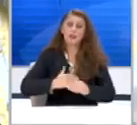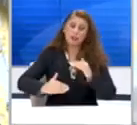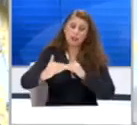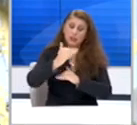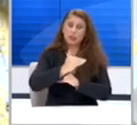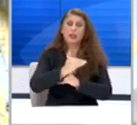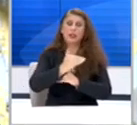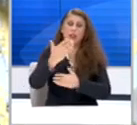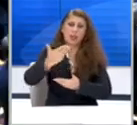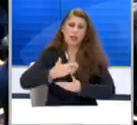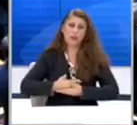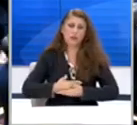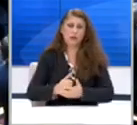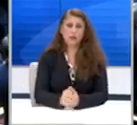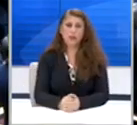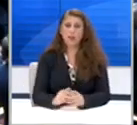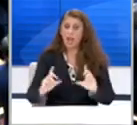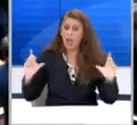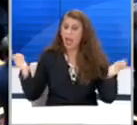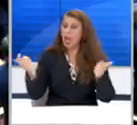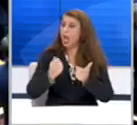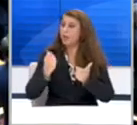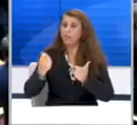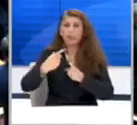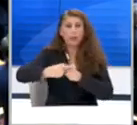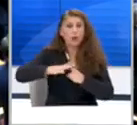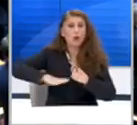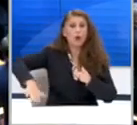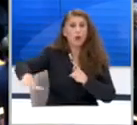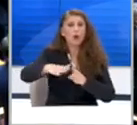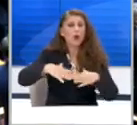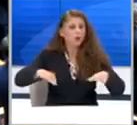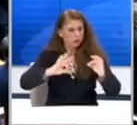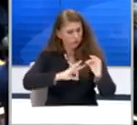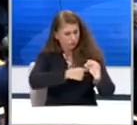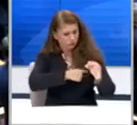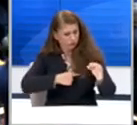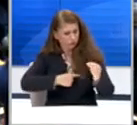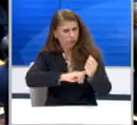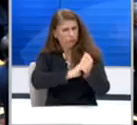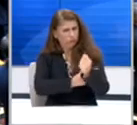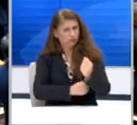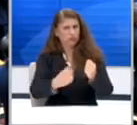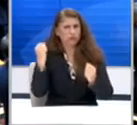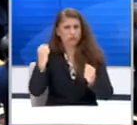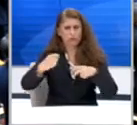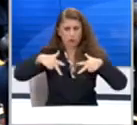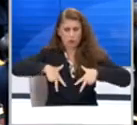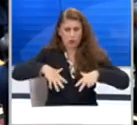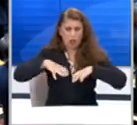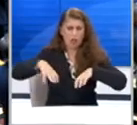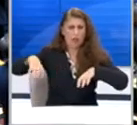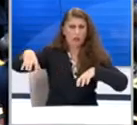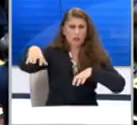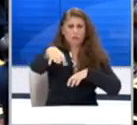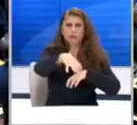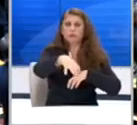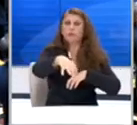Υπέρ του ευσεβού ημών έθνους, πάσης αρχής και εξουσίας εν το κράτη ημών, και του